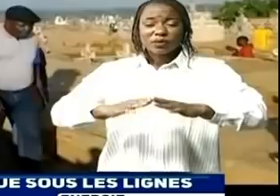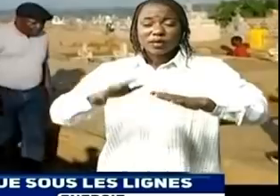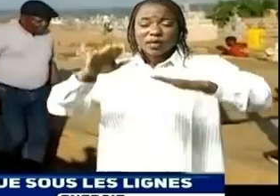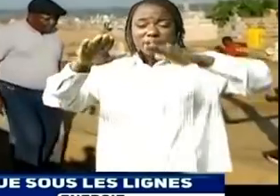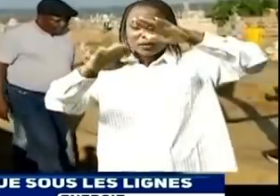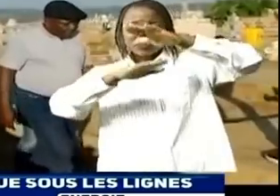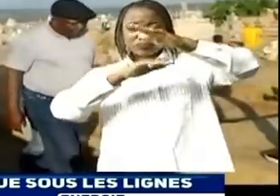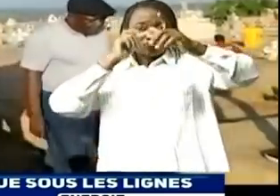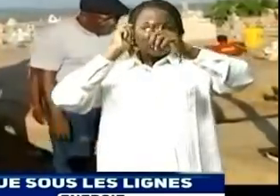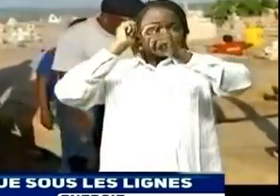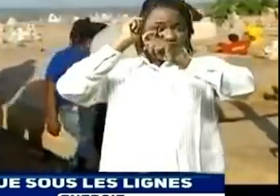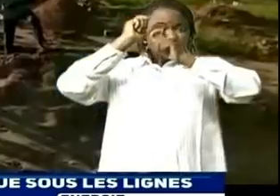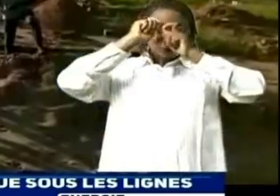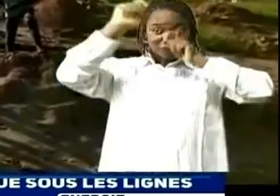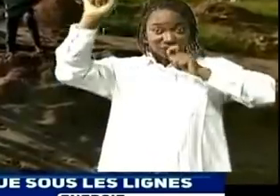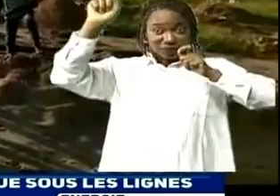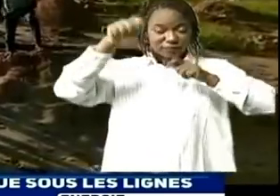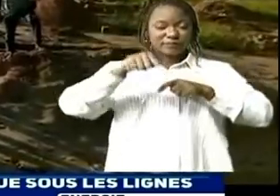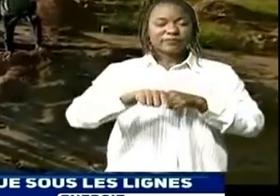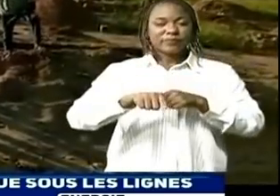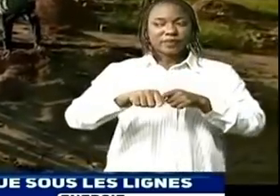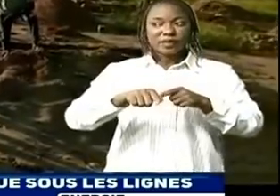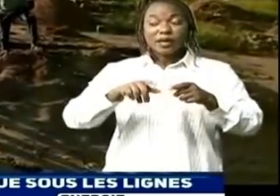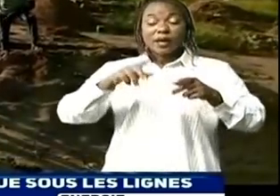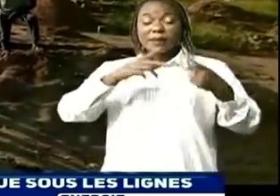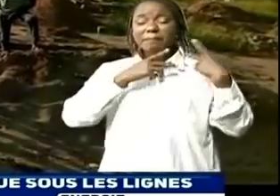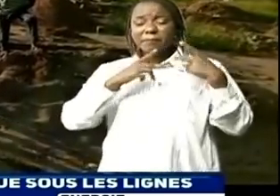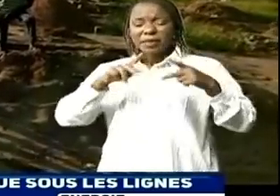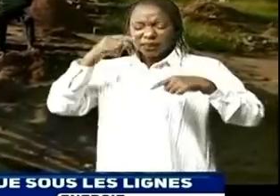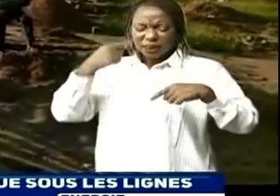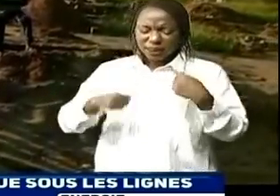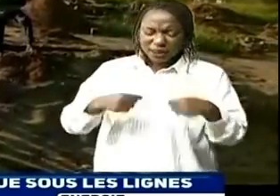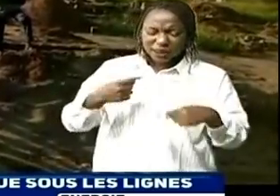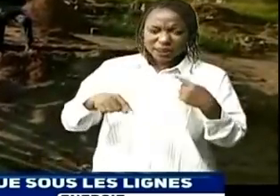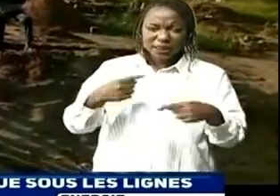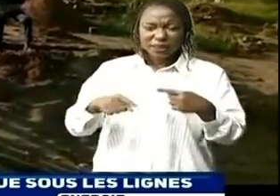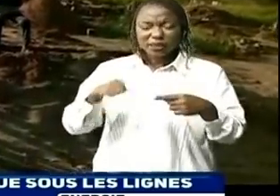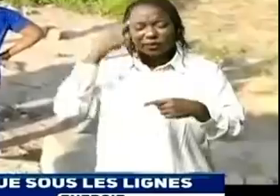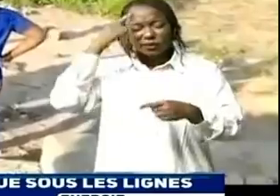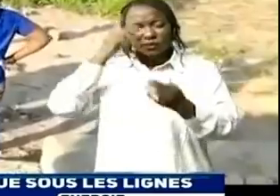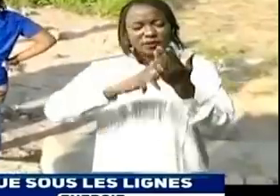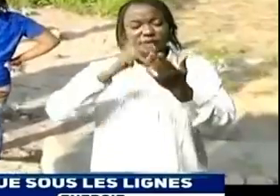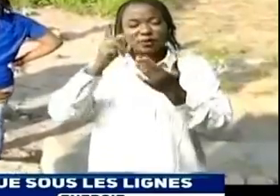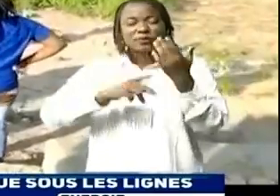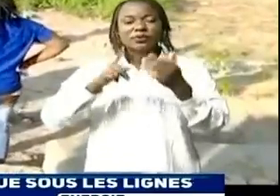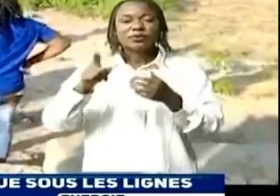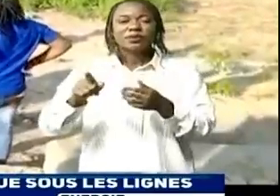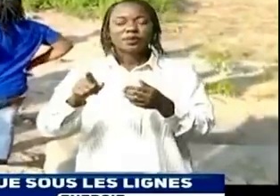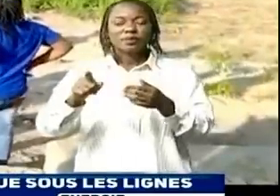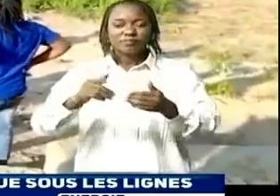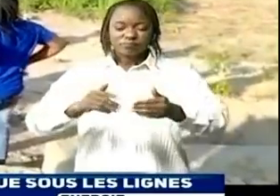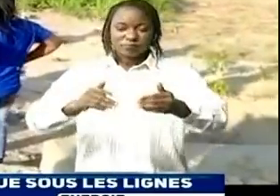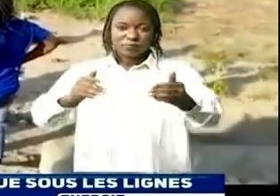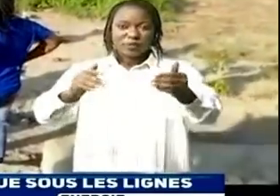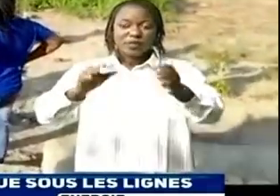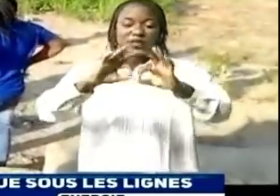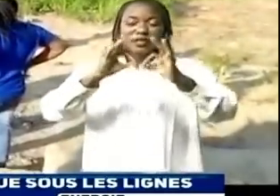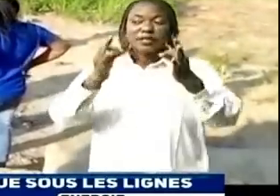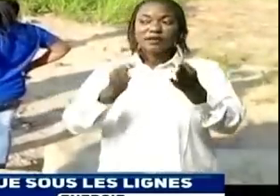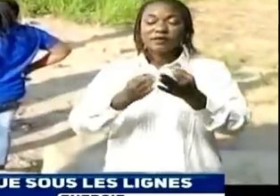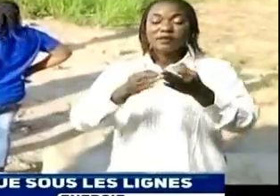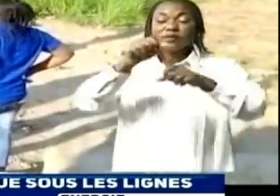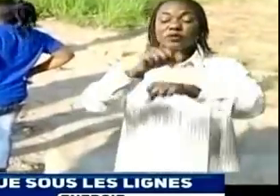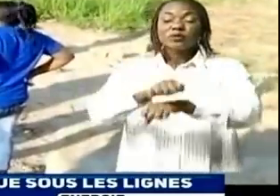puissance de 220 MW. Pendant que les discussions sur la matérialisation de ces projets sont en cours, la famille